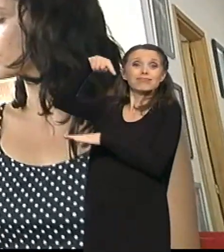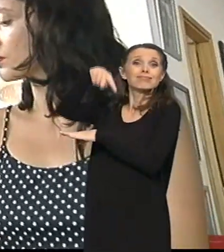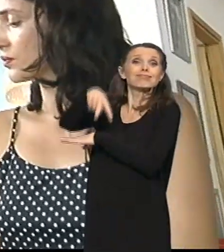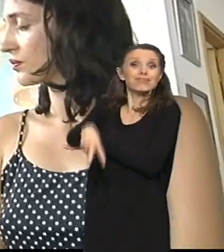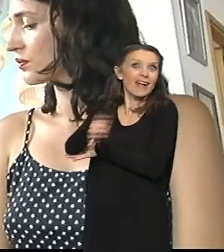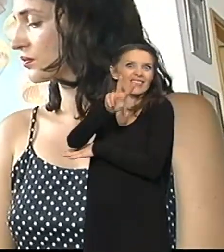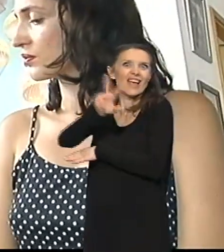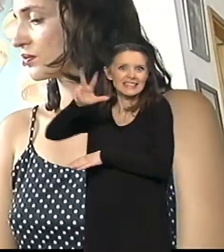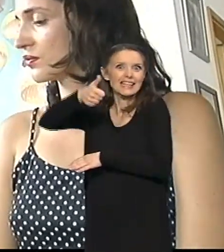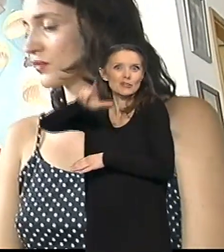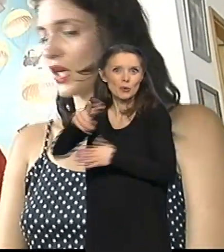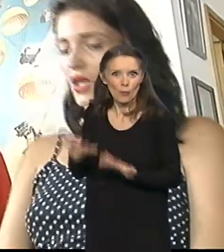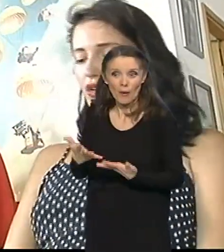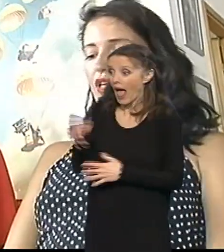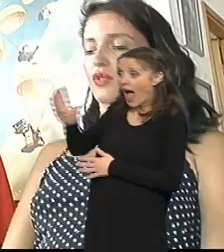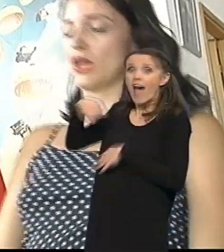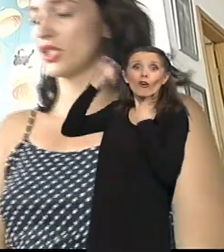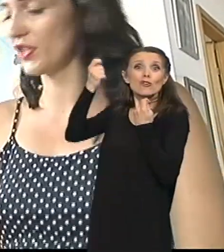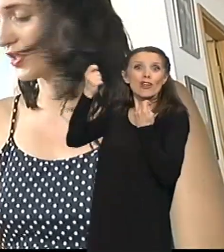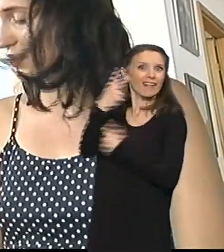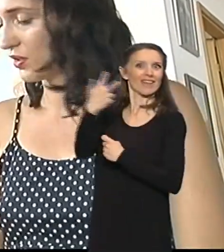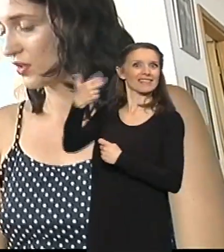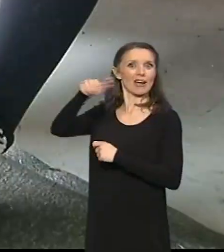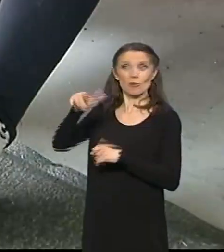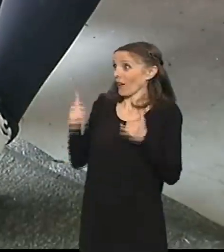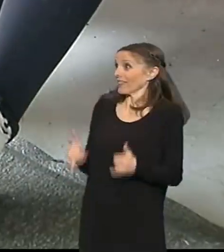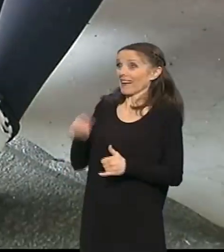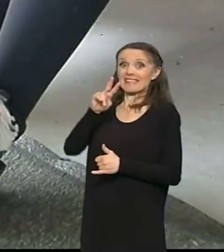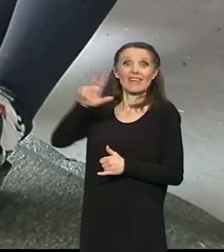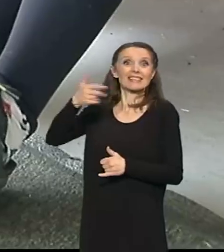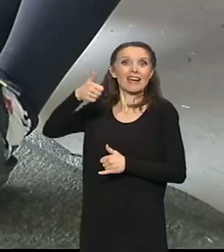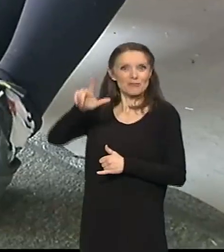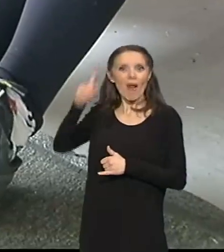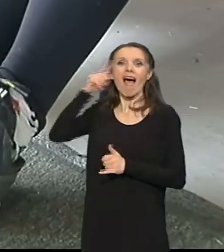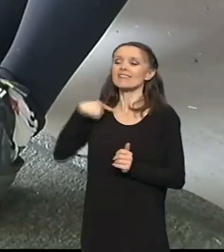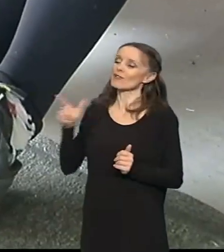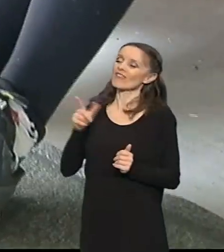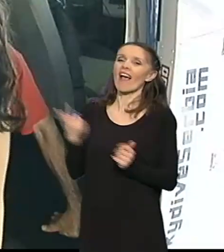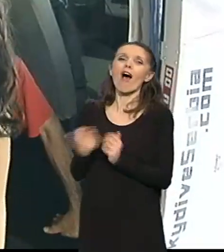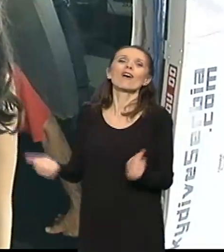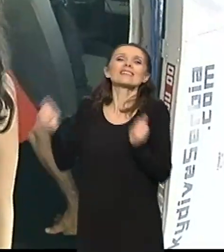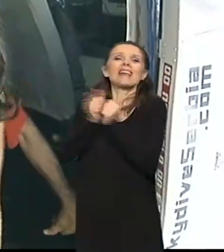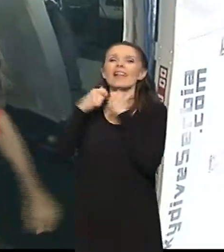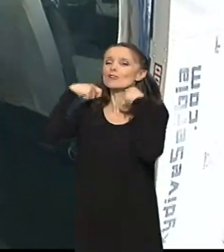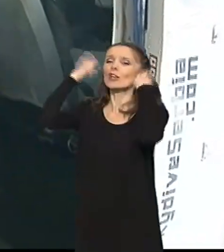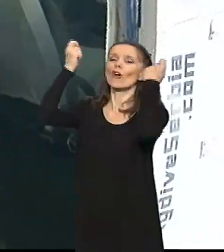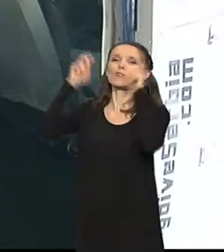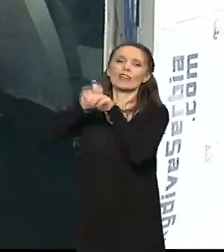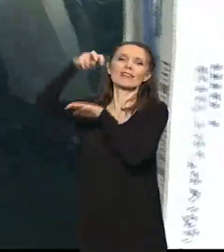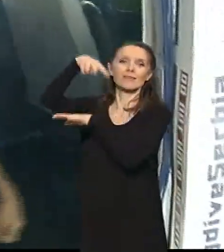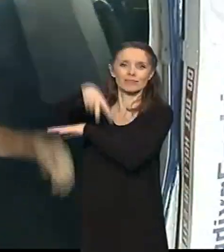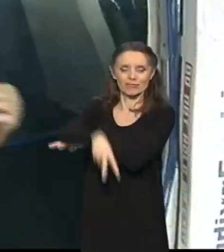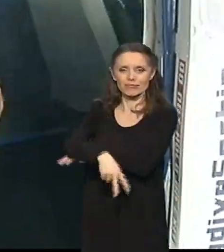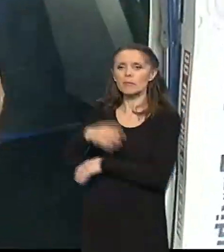jula, njoj je rođena 23. jula. Znači, mi ćemo imati zajednički padobranski rođendan. Sa koje visine